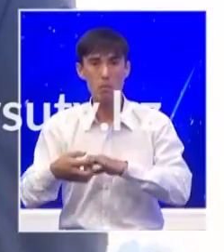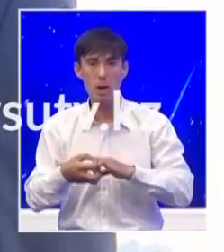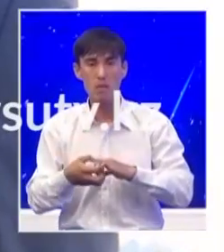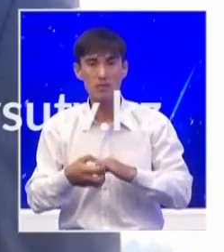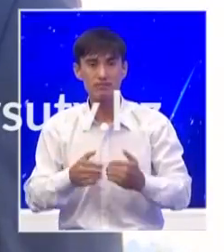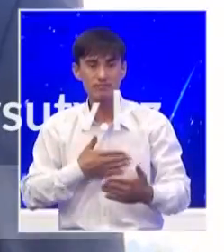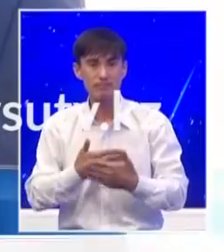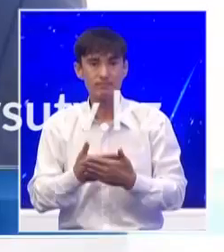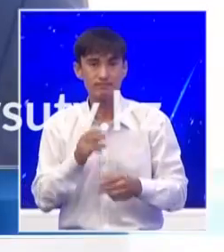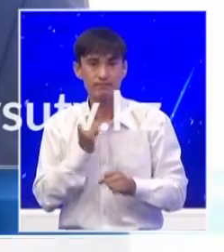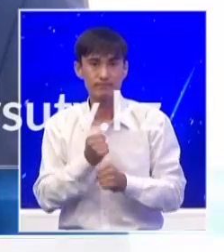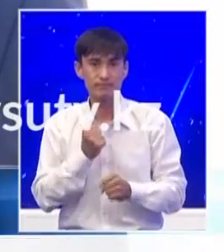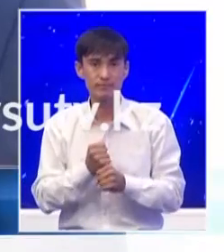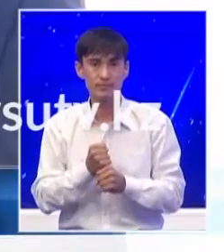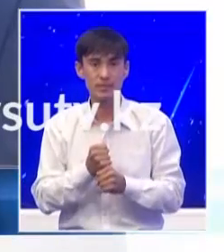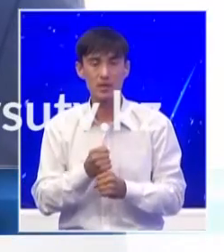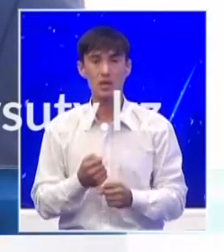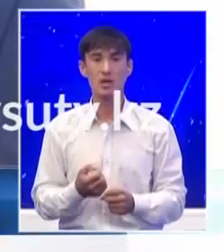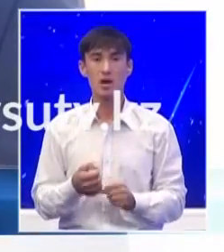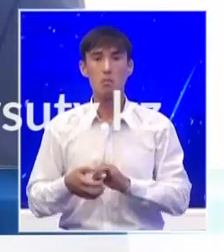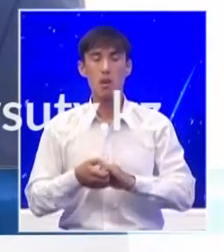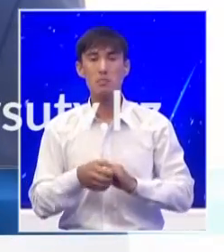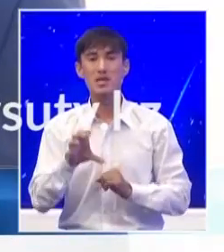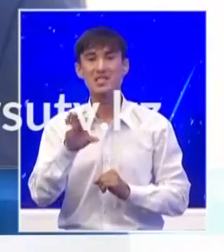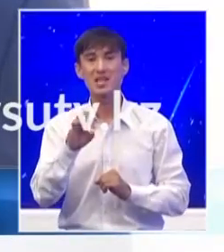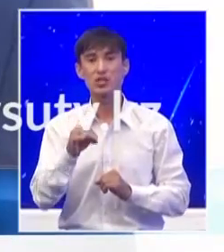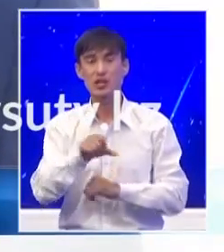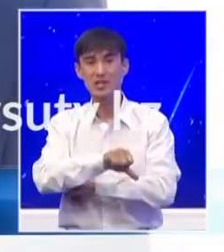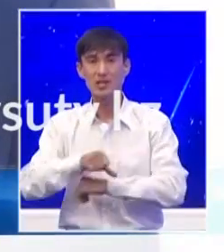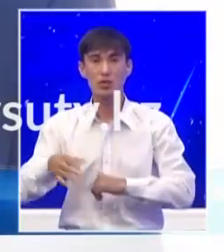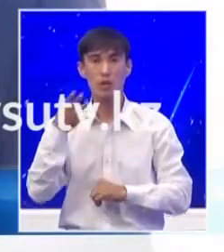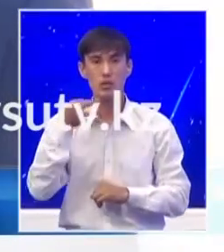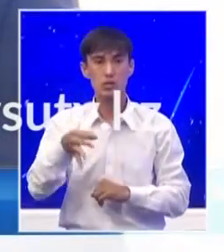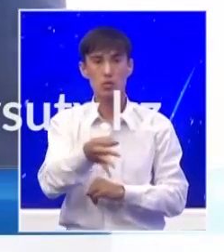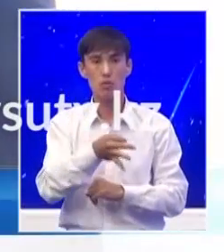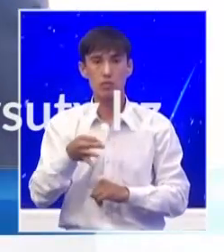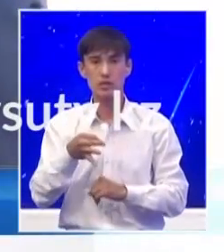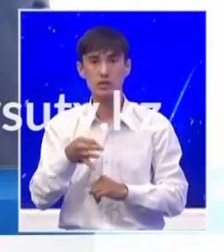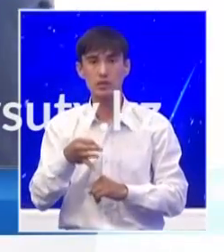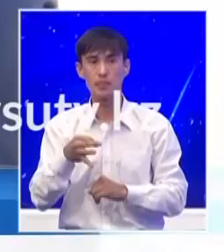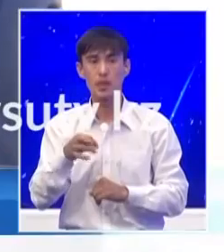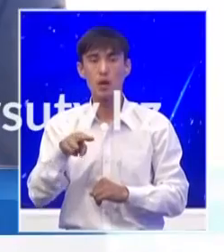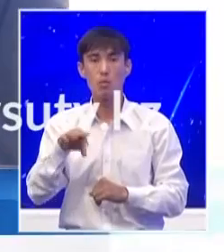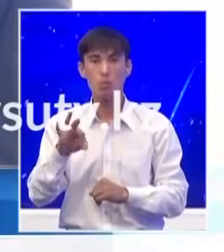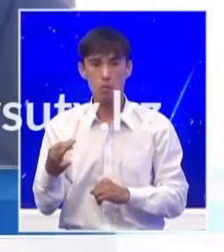борьбы с саранчевыми на территории Алматинской области по